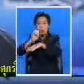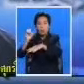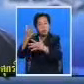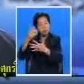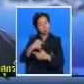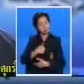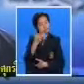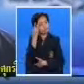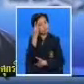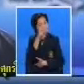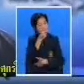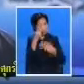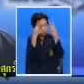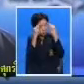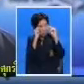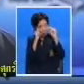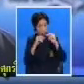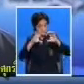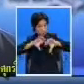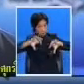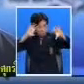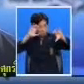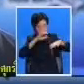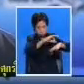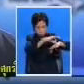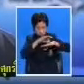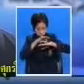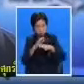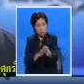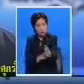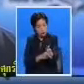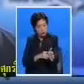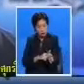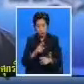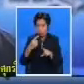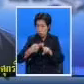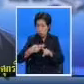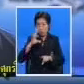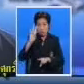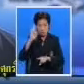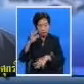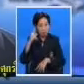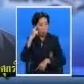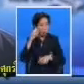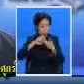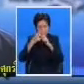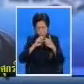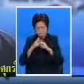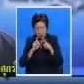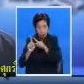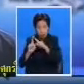ท่านนายกเข้ามากับรัฐบาลนี้เข้ามาได้ 7เดือนก็ประสบวิกฤตต่างๆเยอะแยะเลย